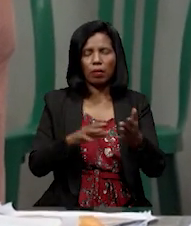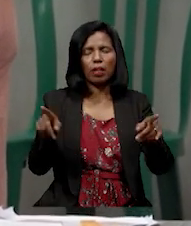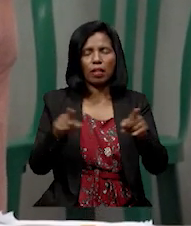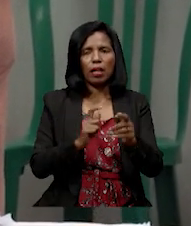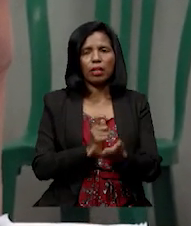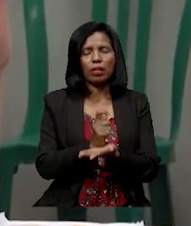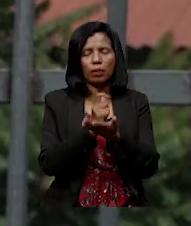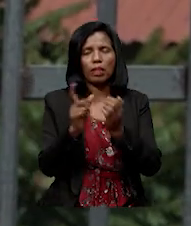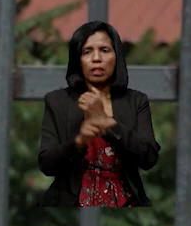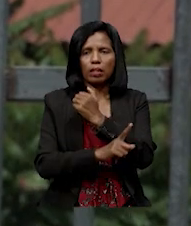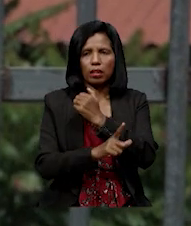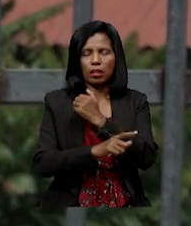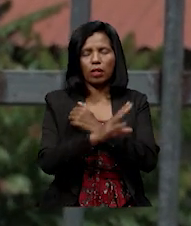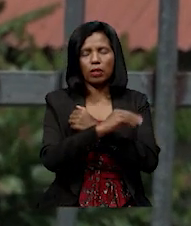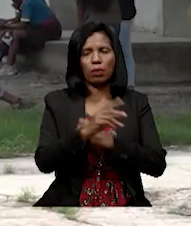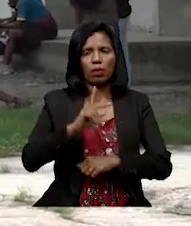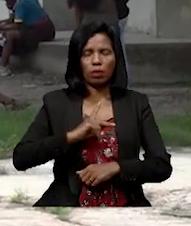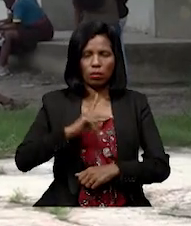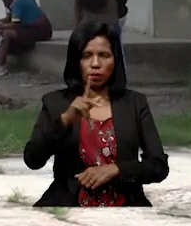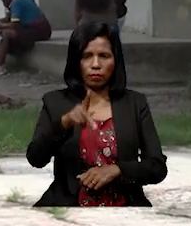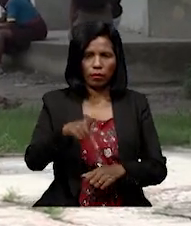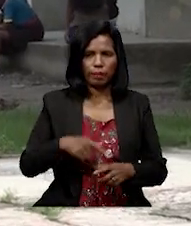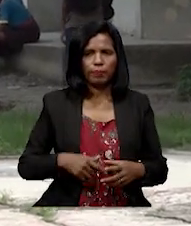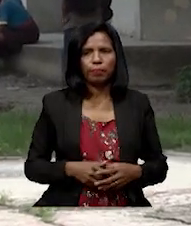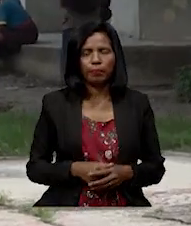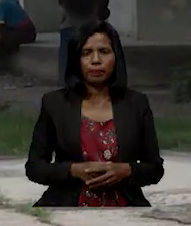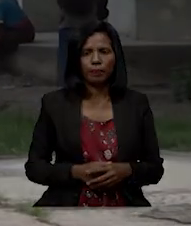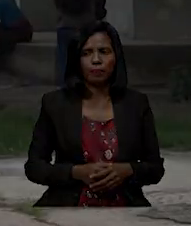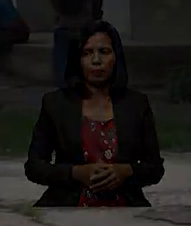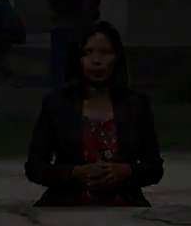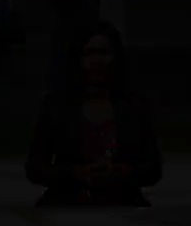uru likisa no lauteng. Gasparinha de Souza Aderito Simenes GMN.